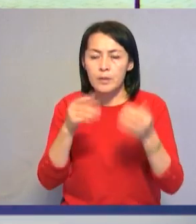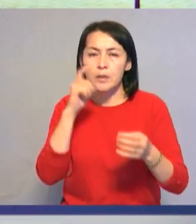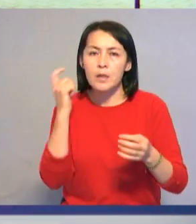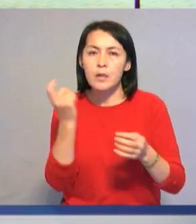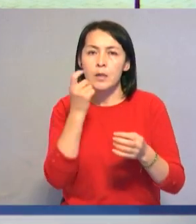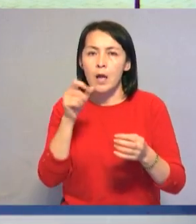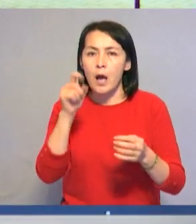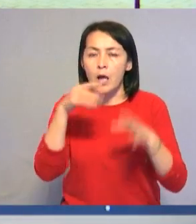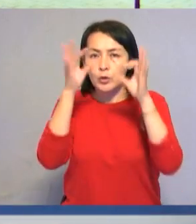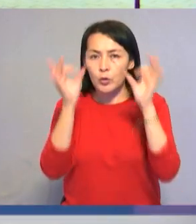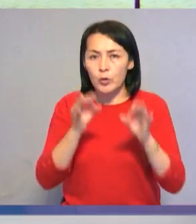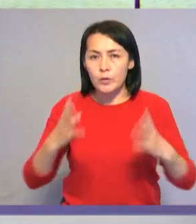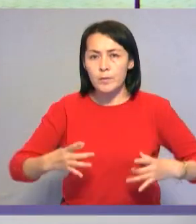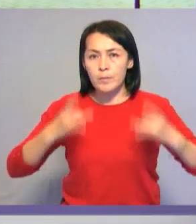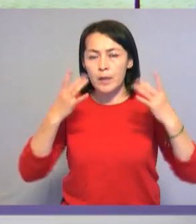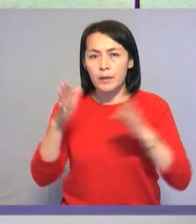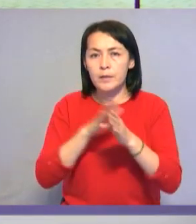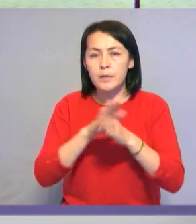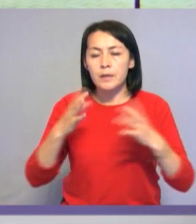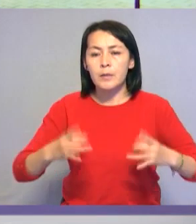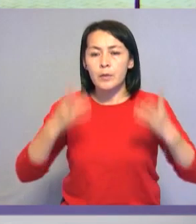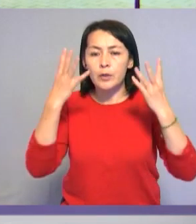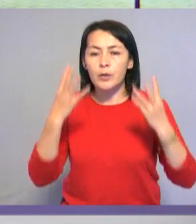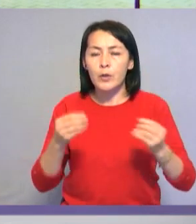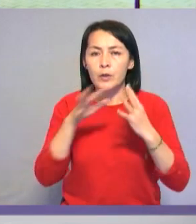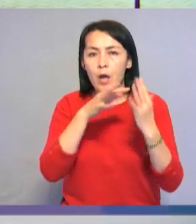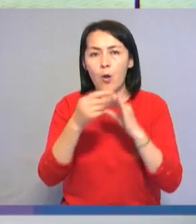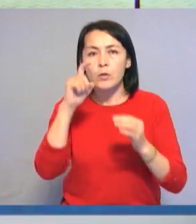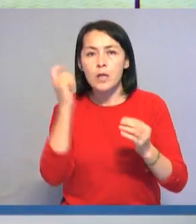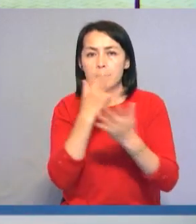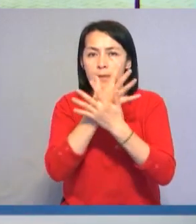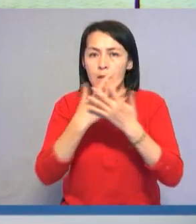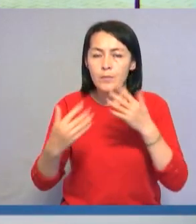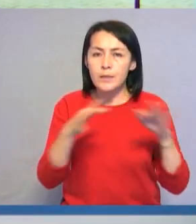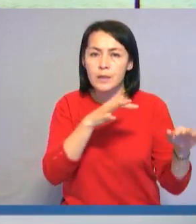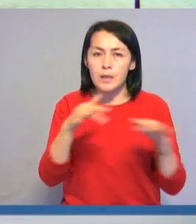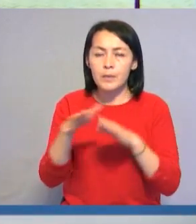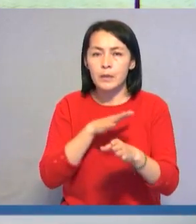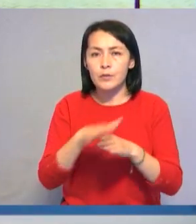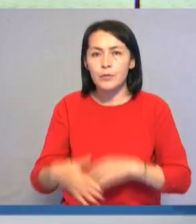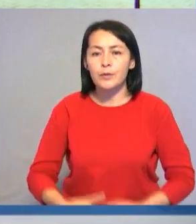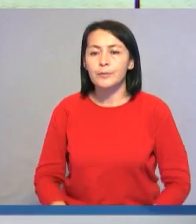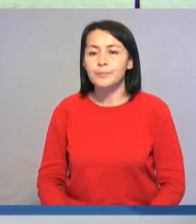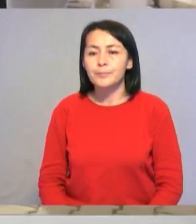шаруалар алтын көз мерекесін атап өтті. Мерекеге орай ауыл шаруашылық өнімдерінің жәрмеңкесі өтті.